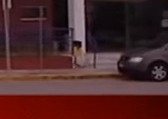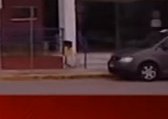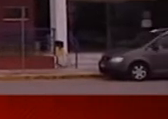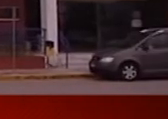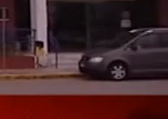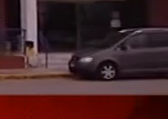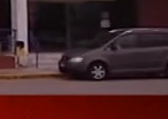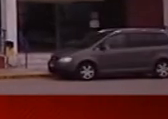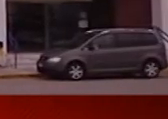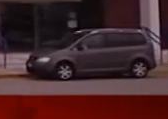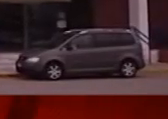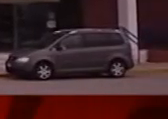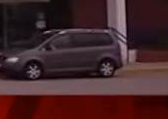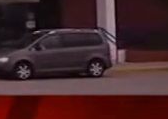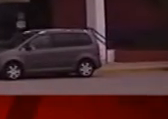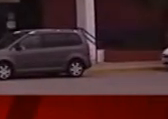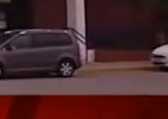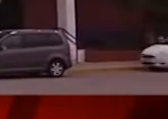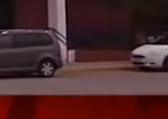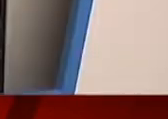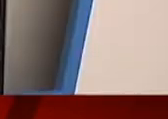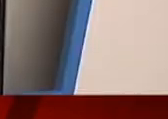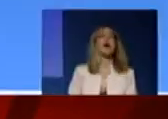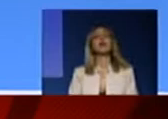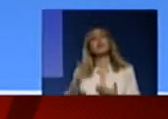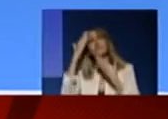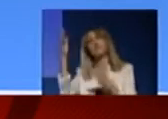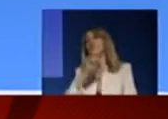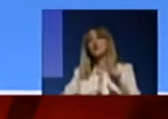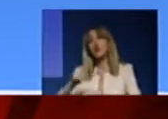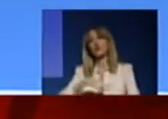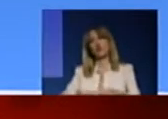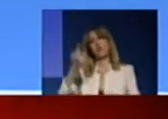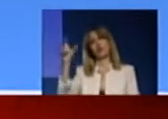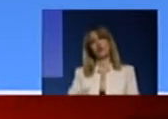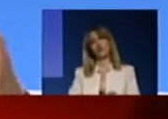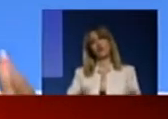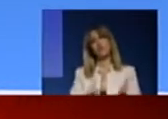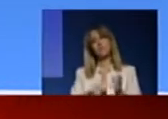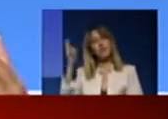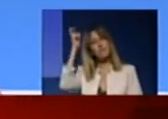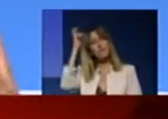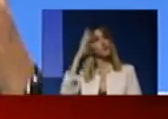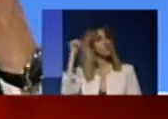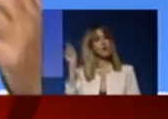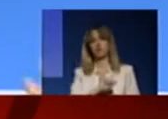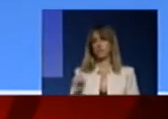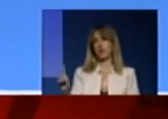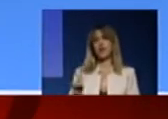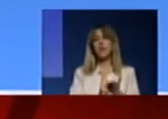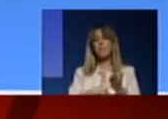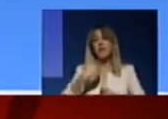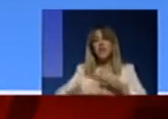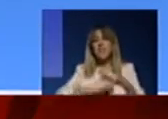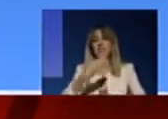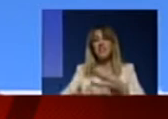να εξελιχθούν, η αυτοδιοίκηση είχε θέσει τις διαστάσεις. Πρέπει να προχωρήσει η διαδικασία σύμβασης